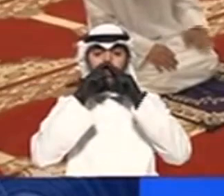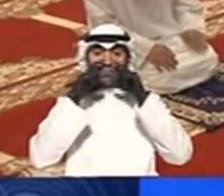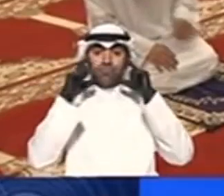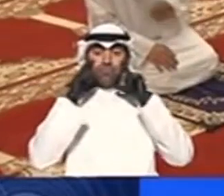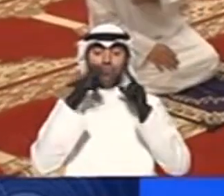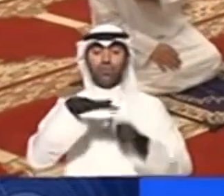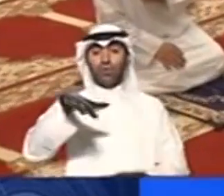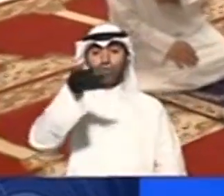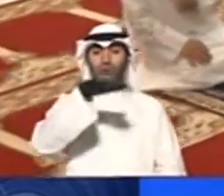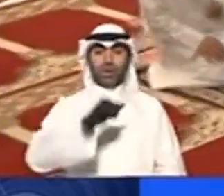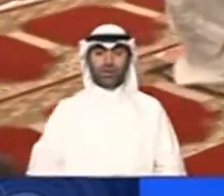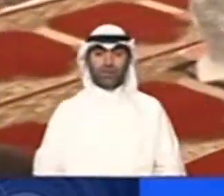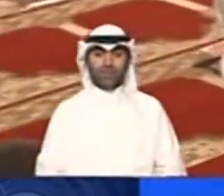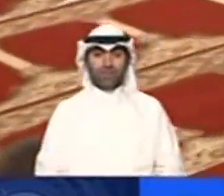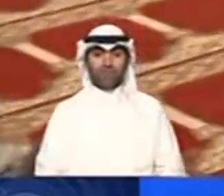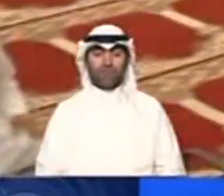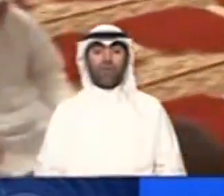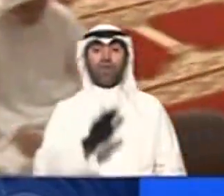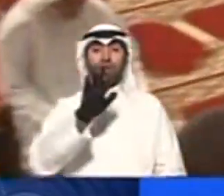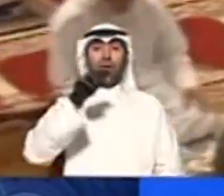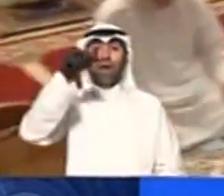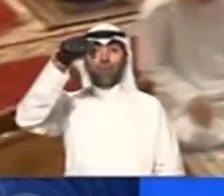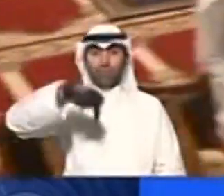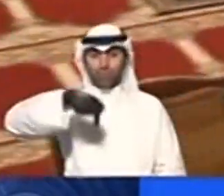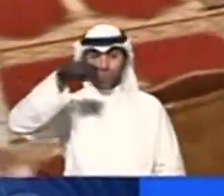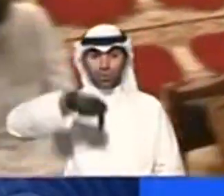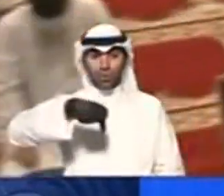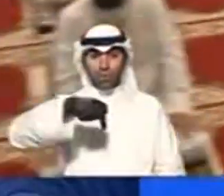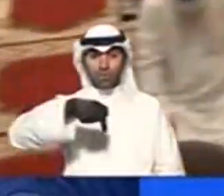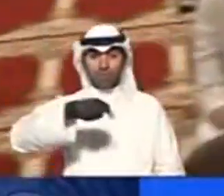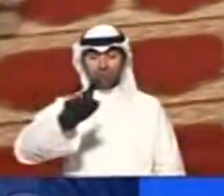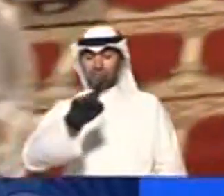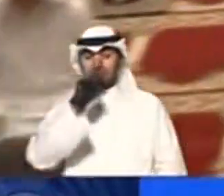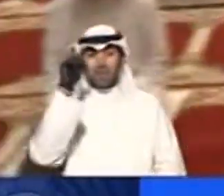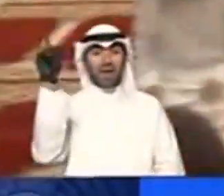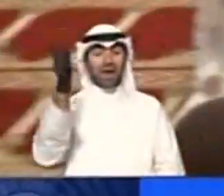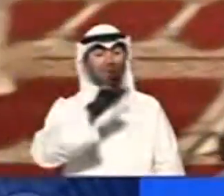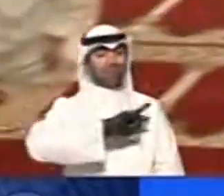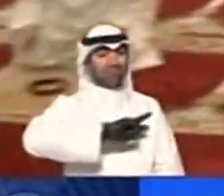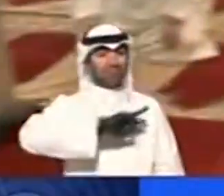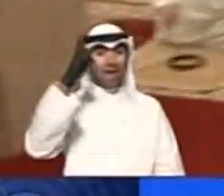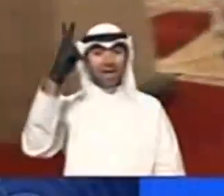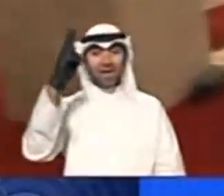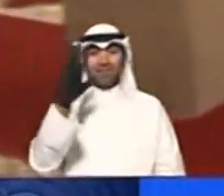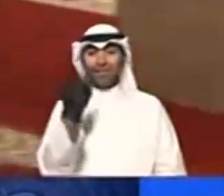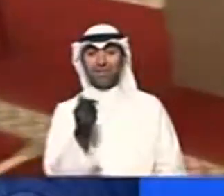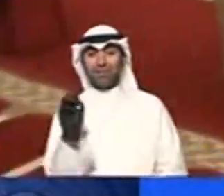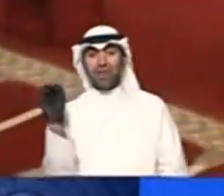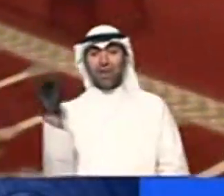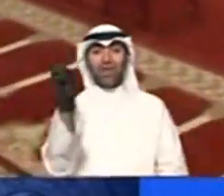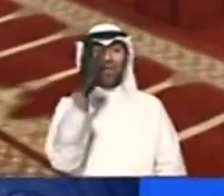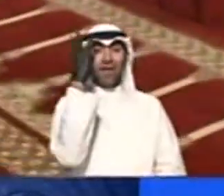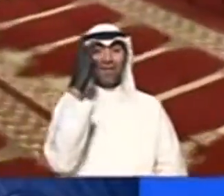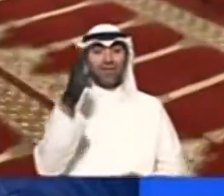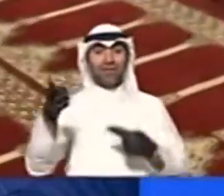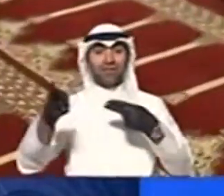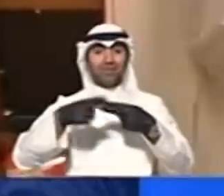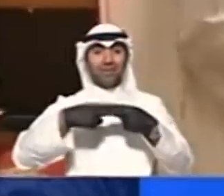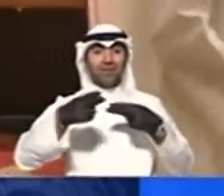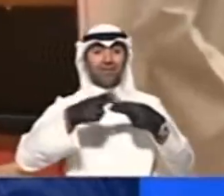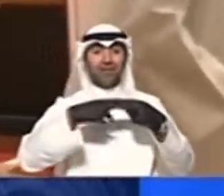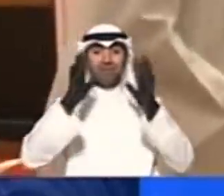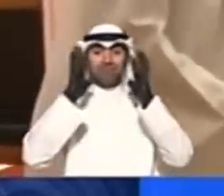تاريخي، مساجد الكويت تحتفي بالمصلين بعد غياب دام لأكثر من 3 أشهر وسط